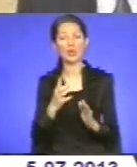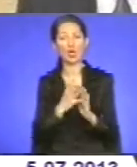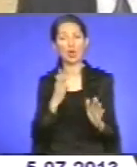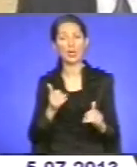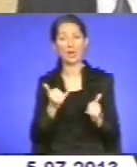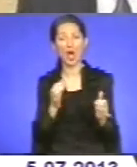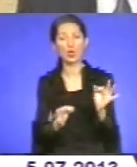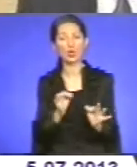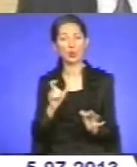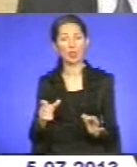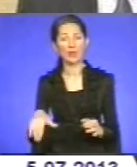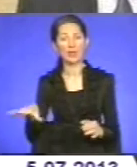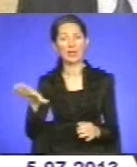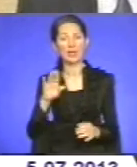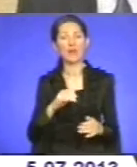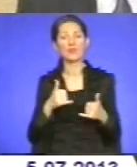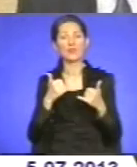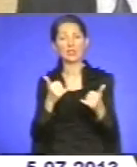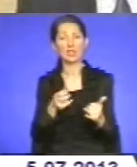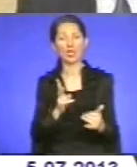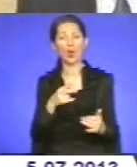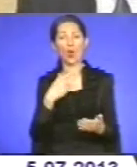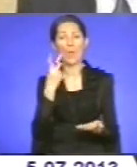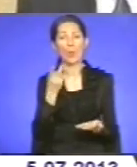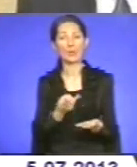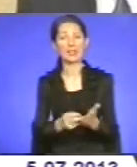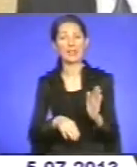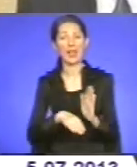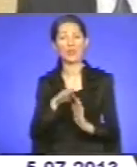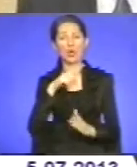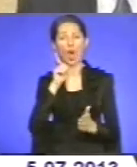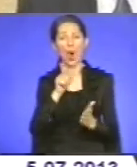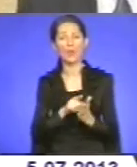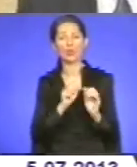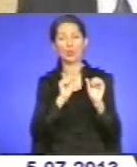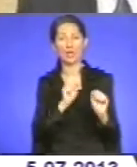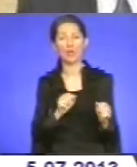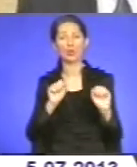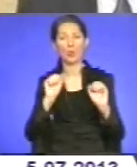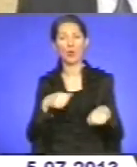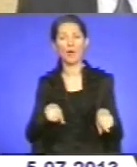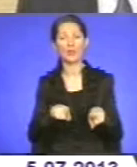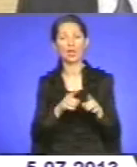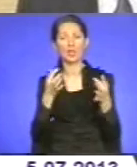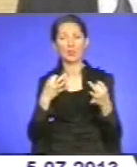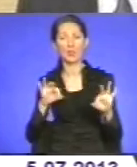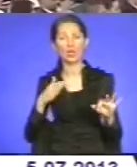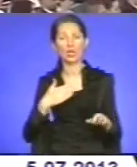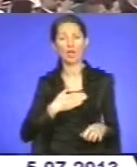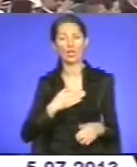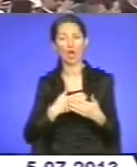для всіх, на кого покладений високий обов'язок захисту прав та свобод наших